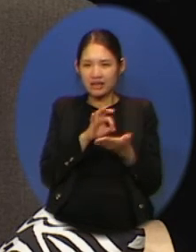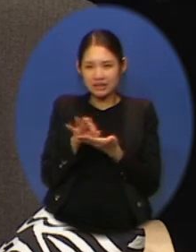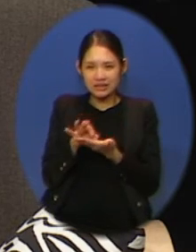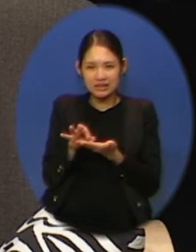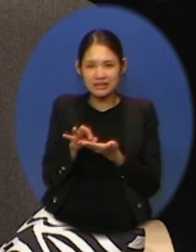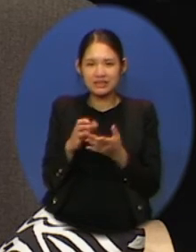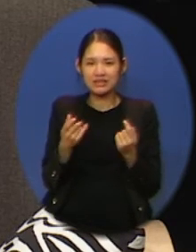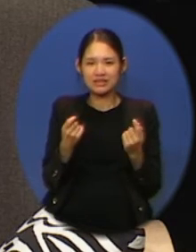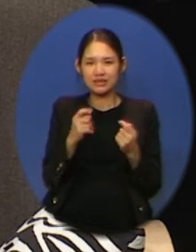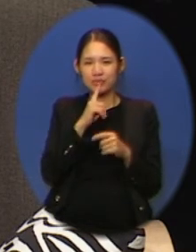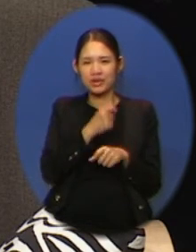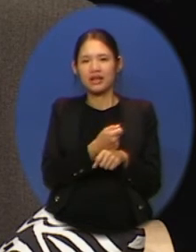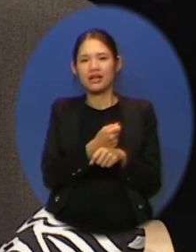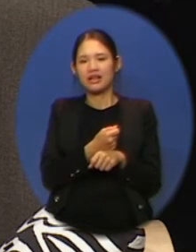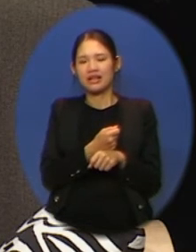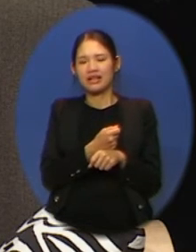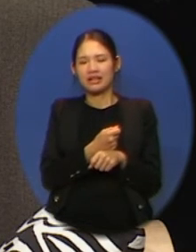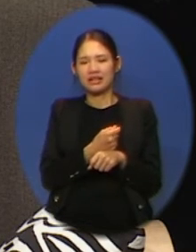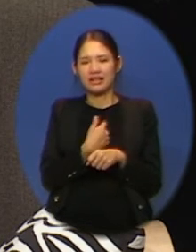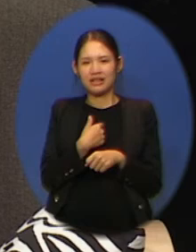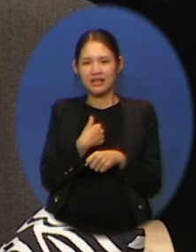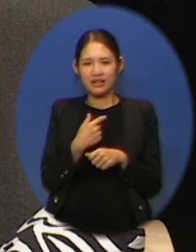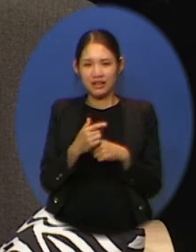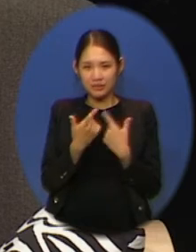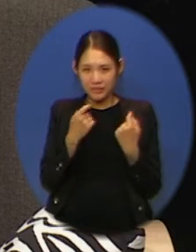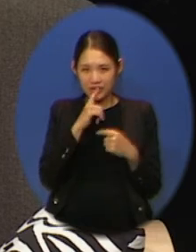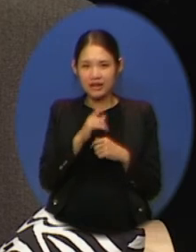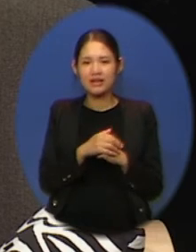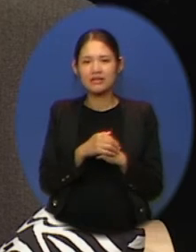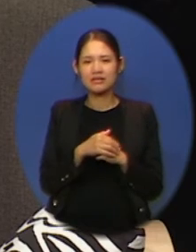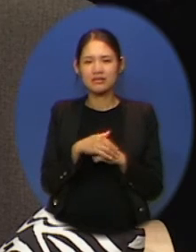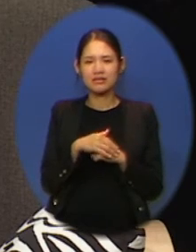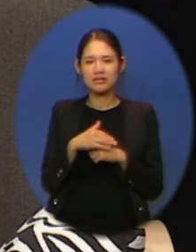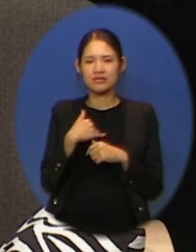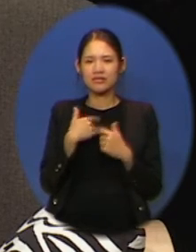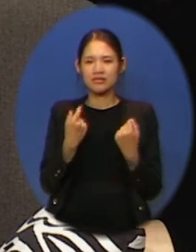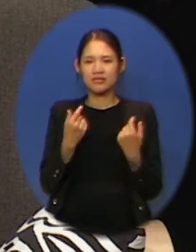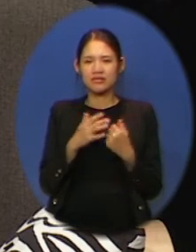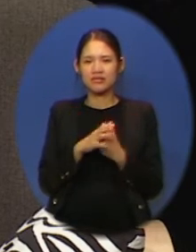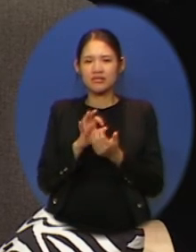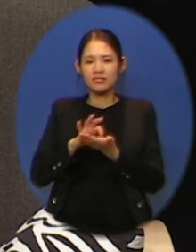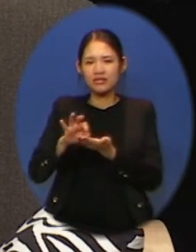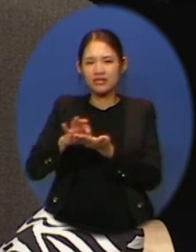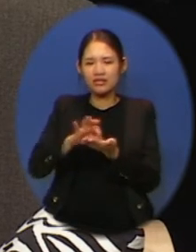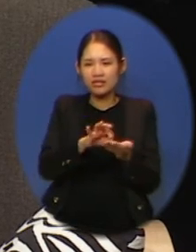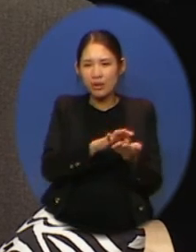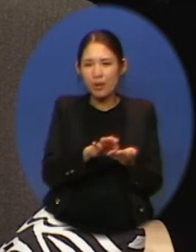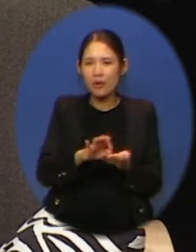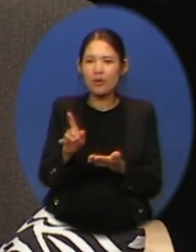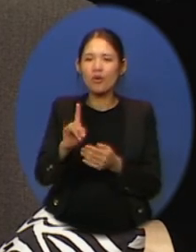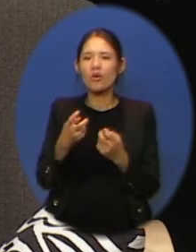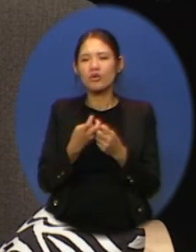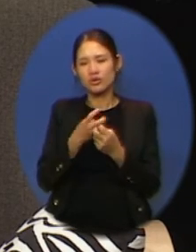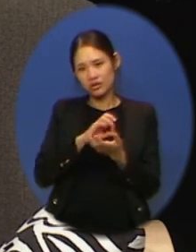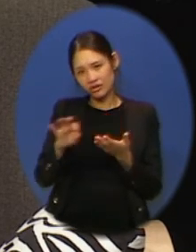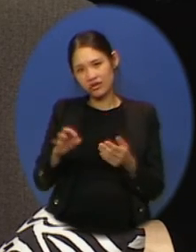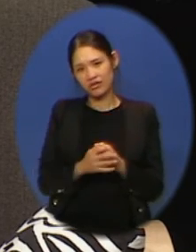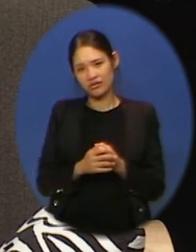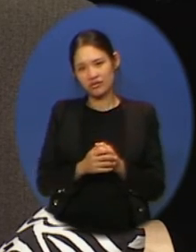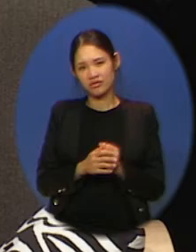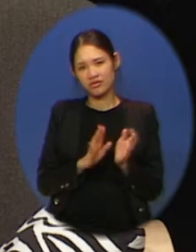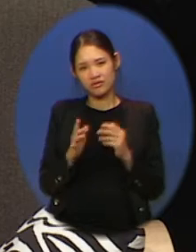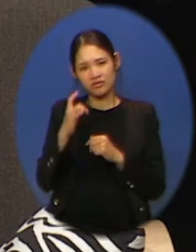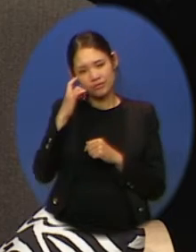그러는데 이게 내도 못해 막 썼겠지만은 그 어려운 속에서 등록금 낸 걸 내가 어떻게 말 쓸 수가 있어요. 예. 예. 그래서